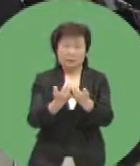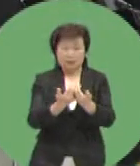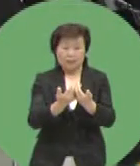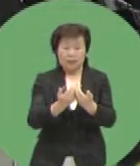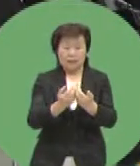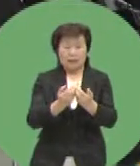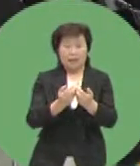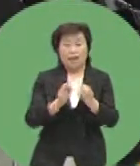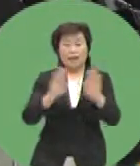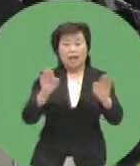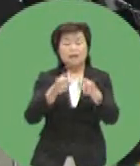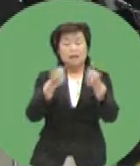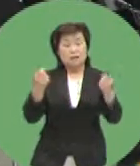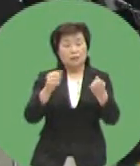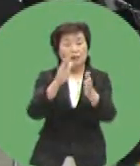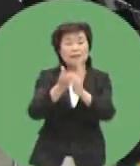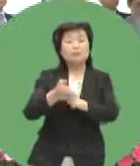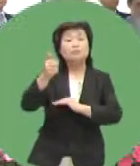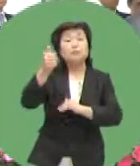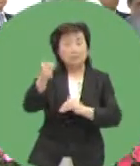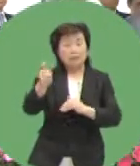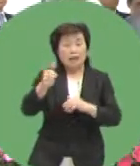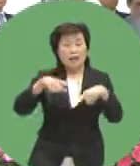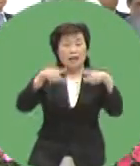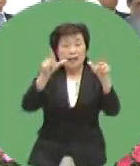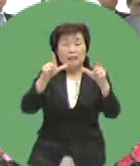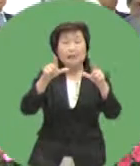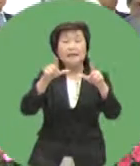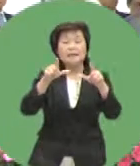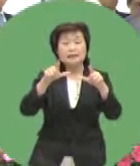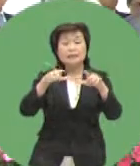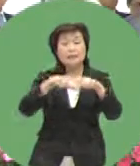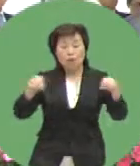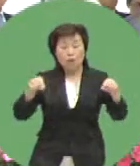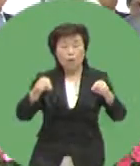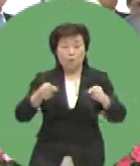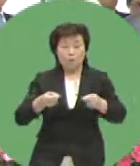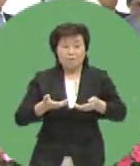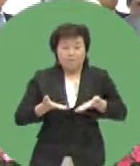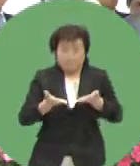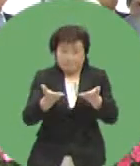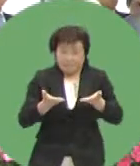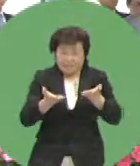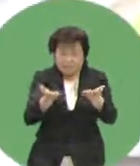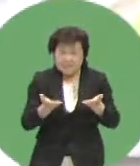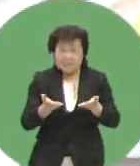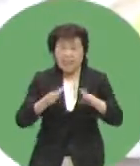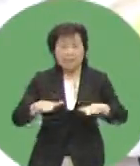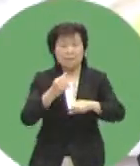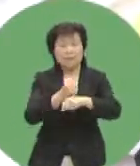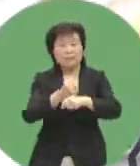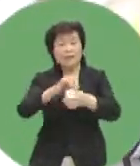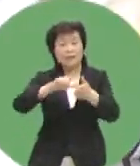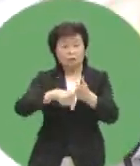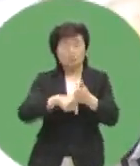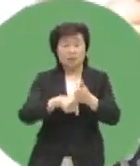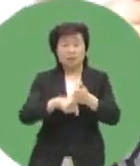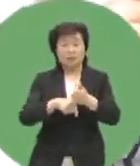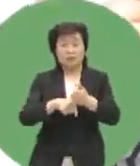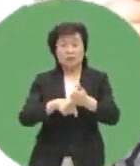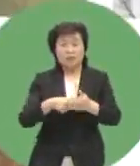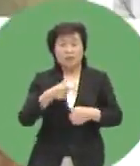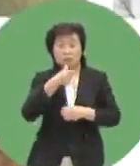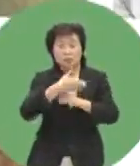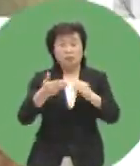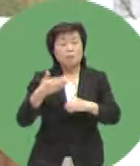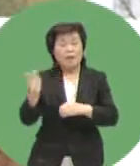開幕式では飯泉知事が東日本大震災という未曽有の国難の中、徳島から勇気と